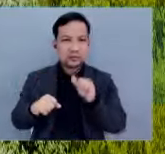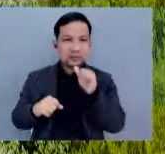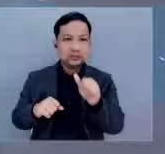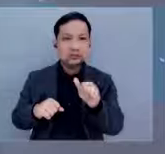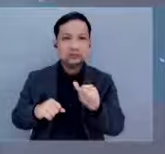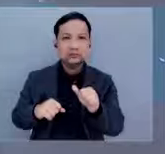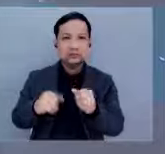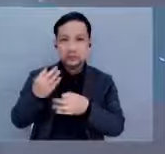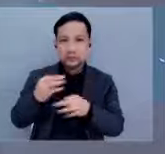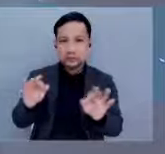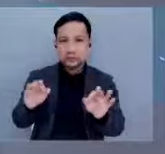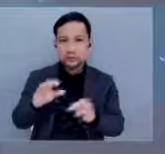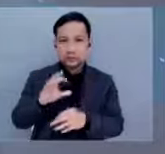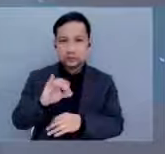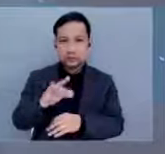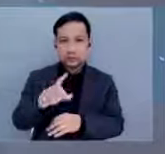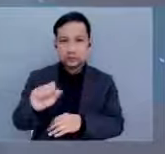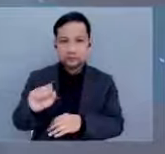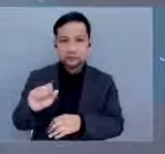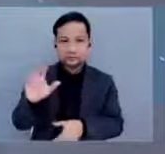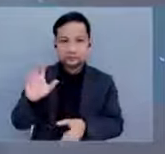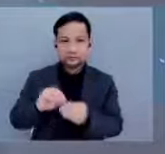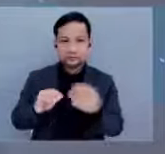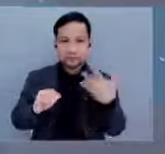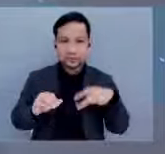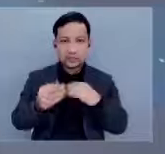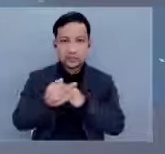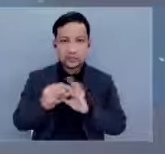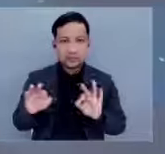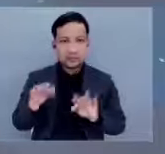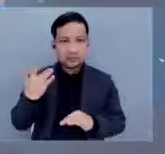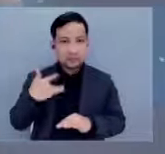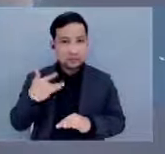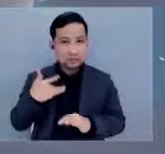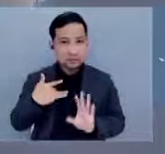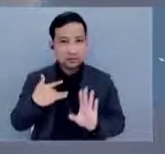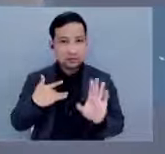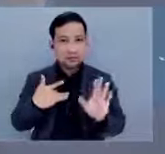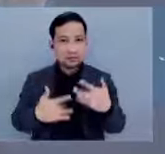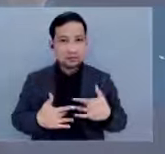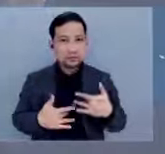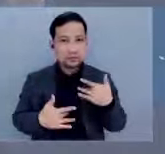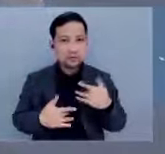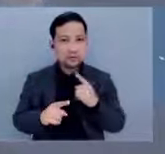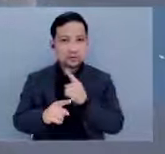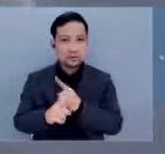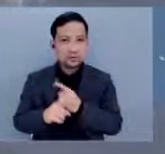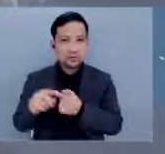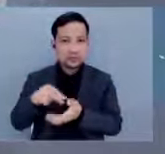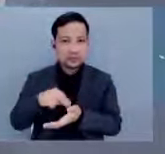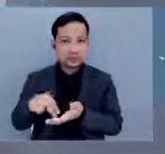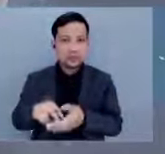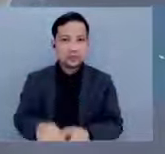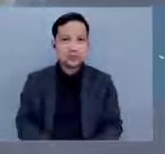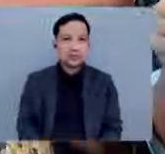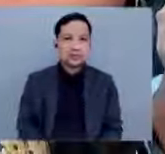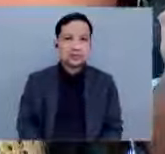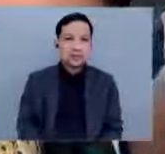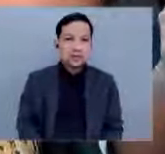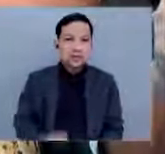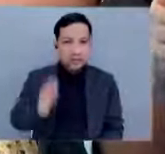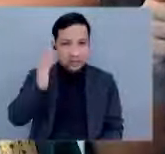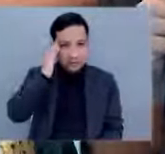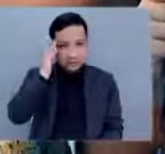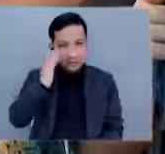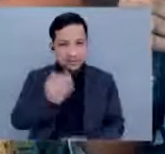ito choreograph. Yes. No? Yung freestyle kasi kung ano lang in the moment na mapil mo. Yes. Alam na alam ni Justin bilang dancer. Yes. Freestyler